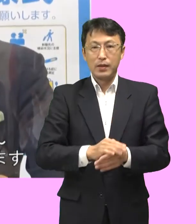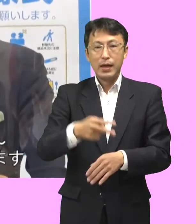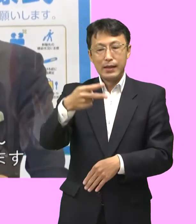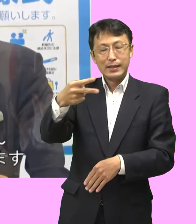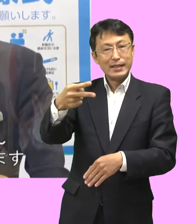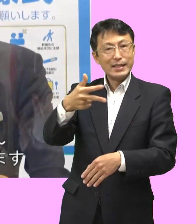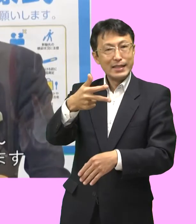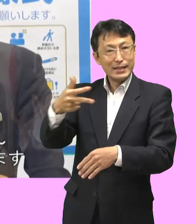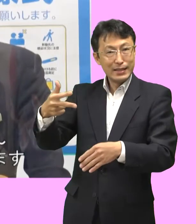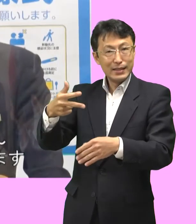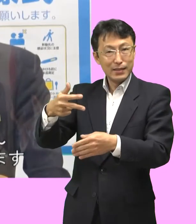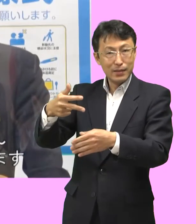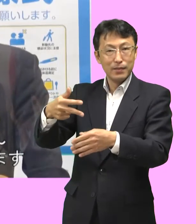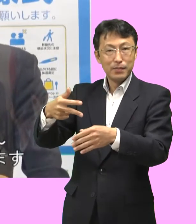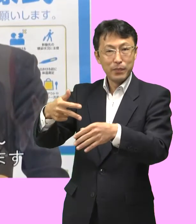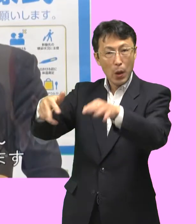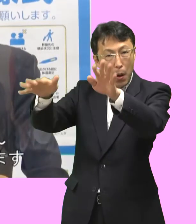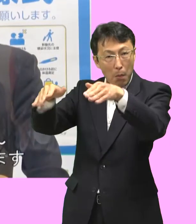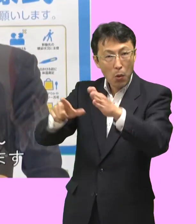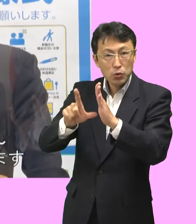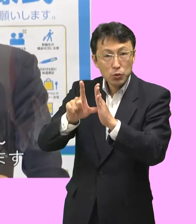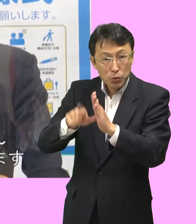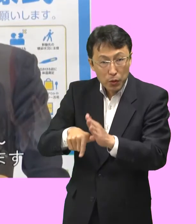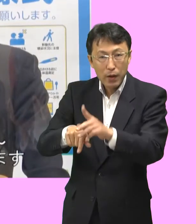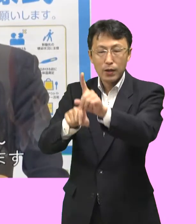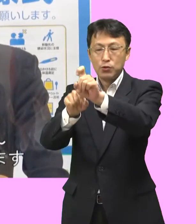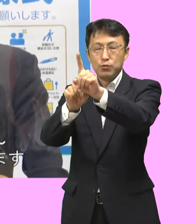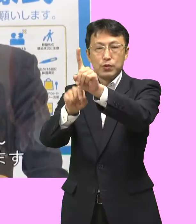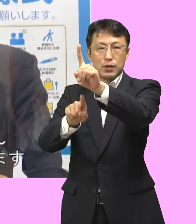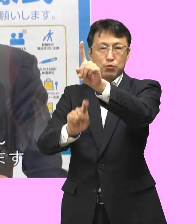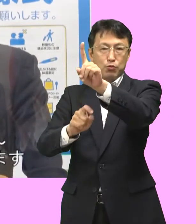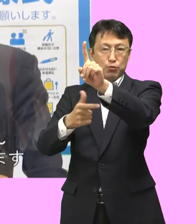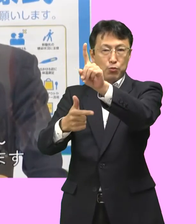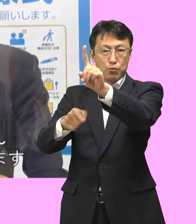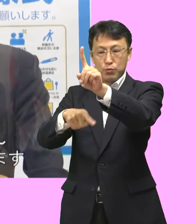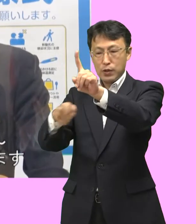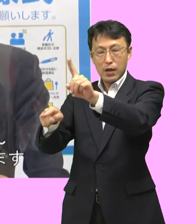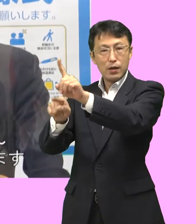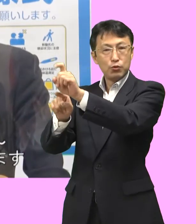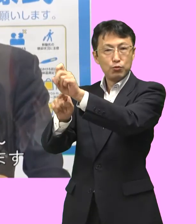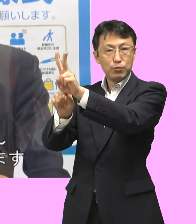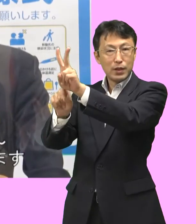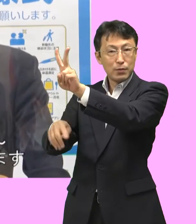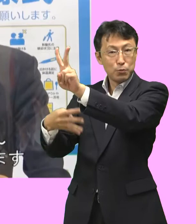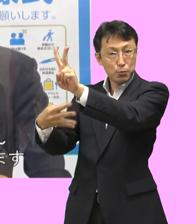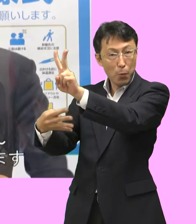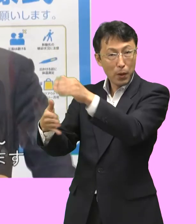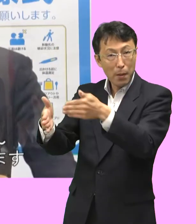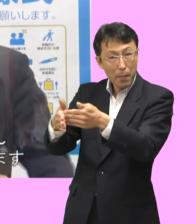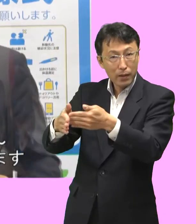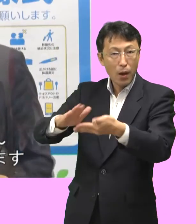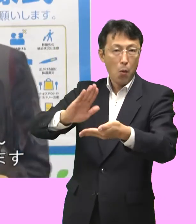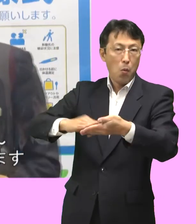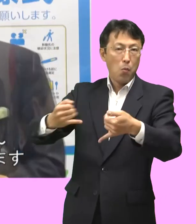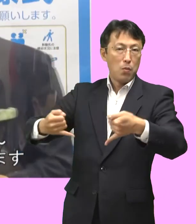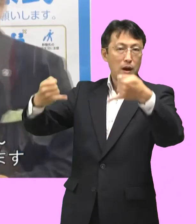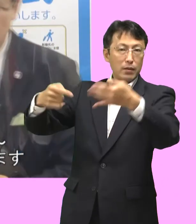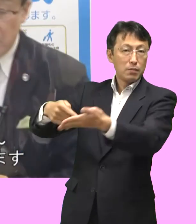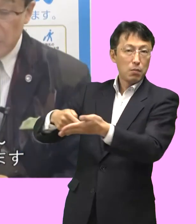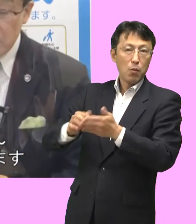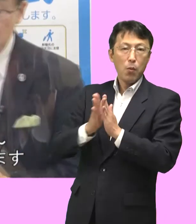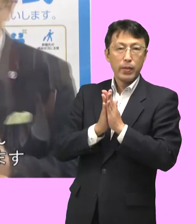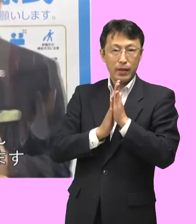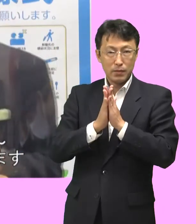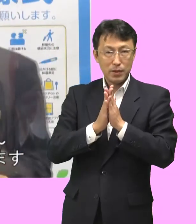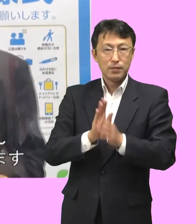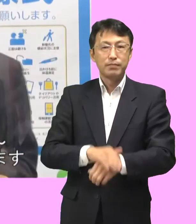から12月4日で、オンラインと、あるいは郵送、どちらでも、結構であります。なおですね、